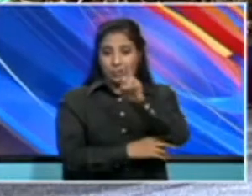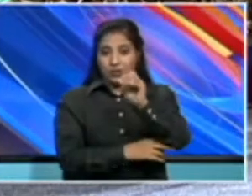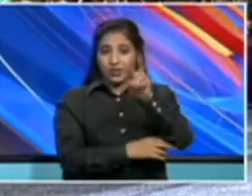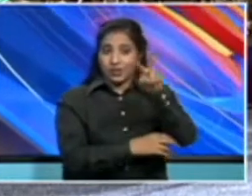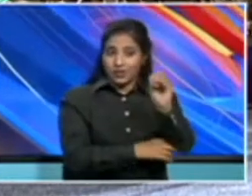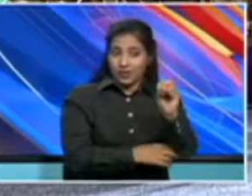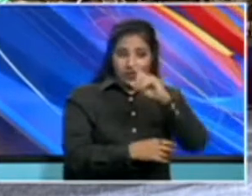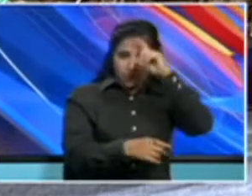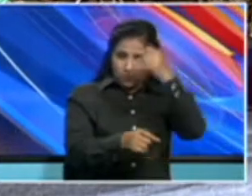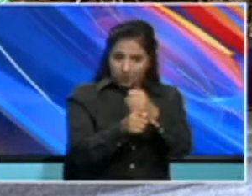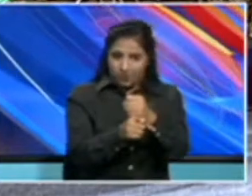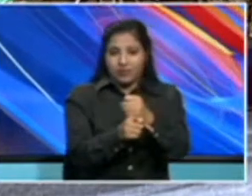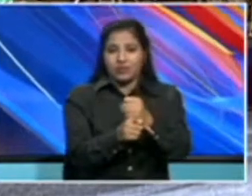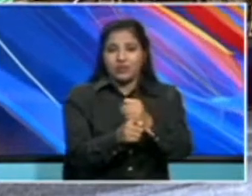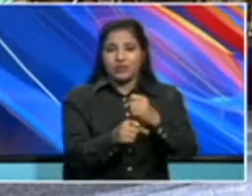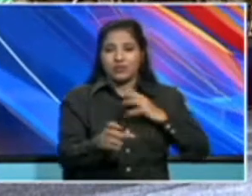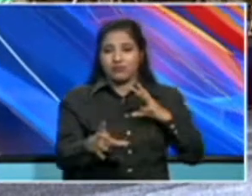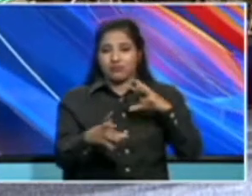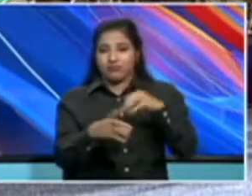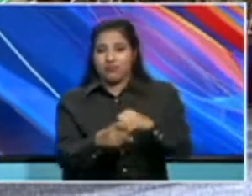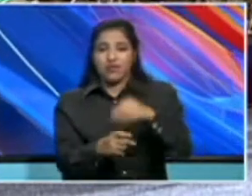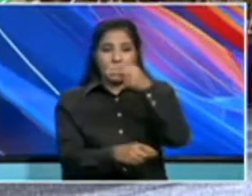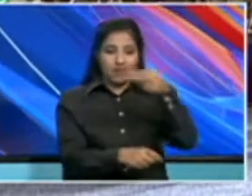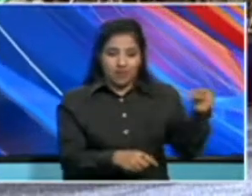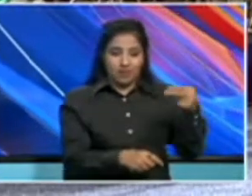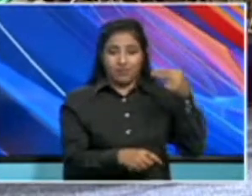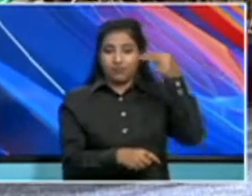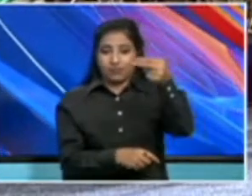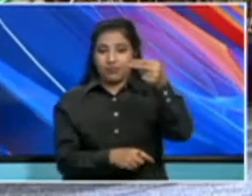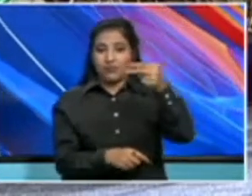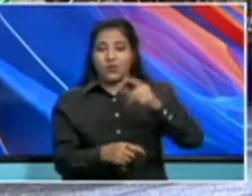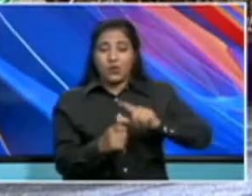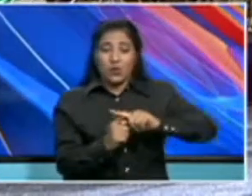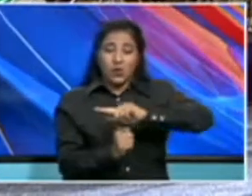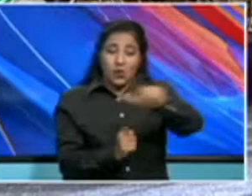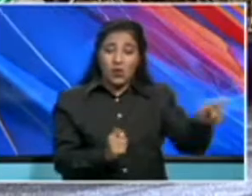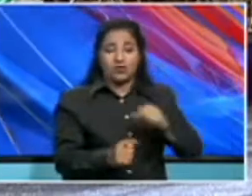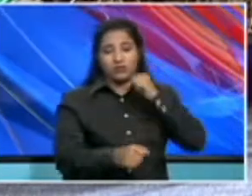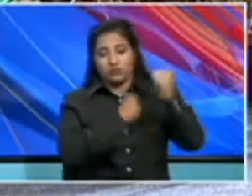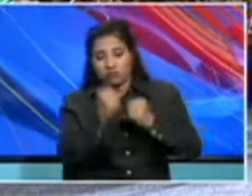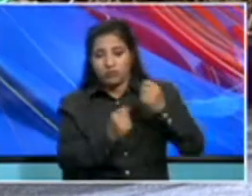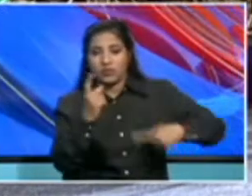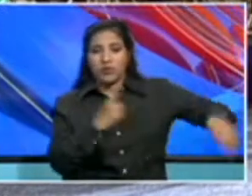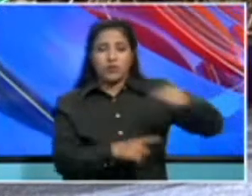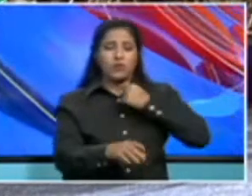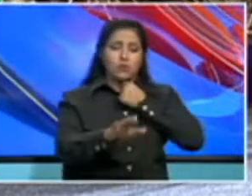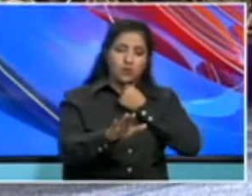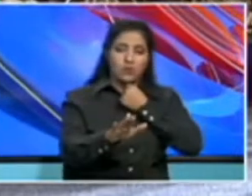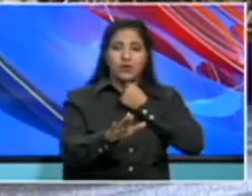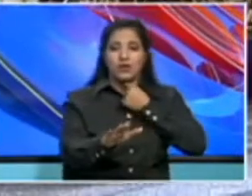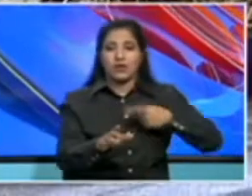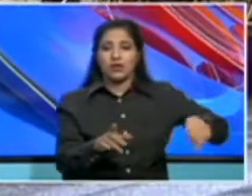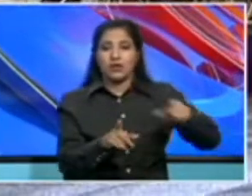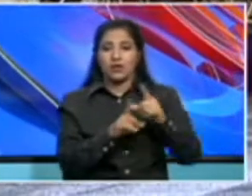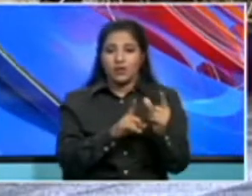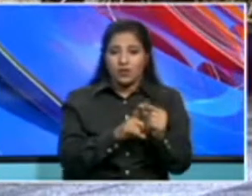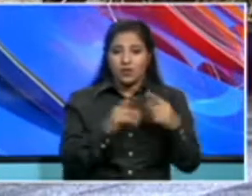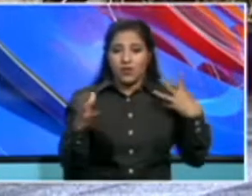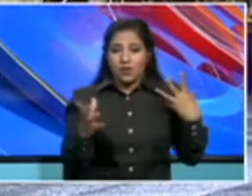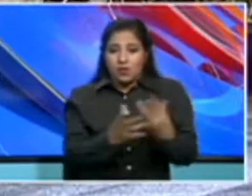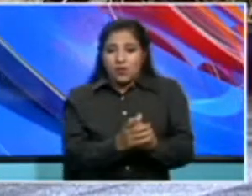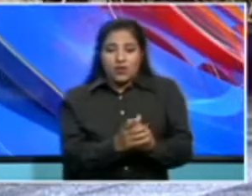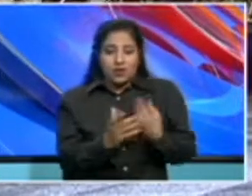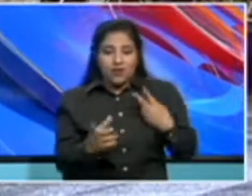2020 Gujarat. In the name of all athletes, I promise that we will